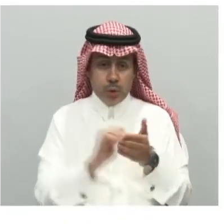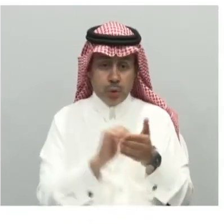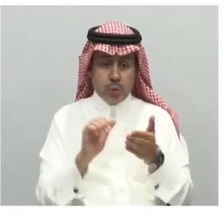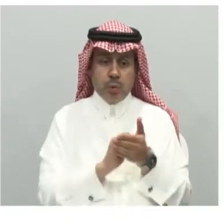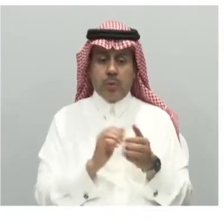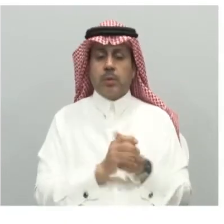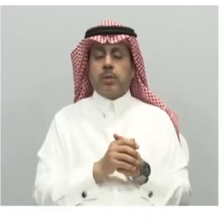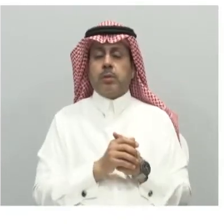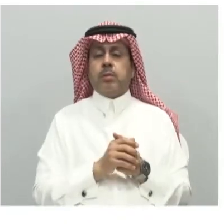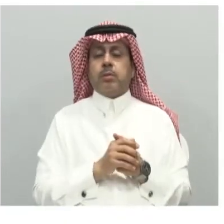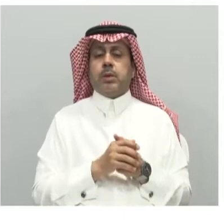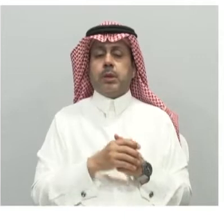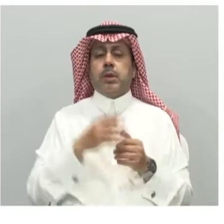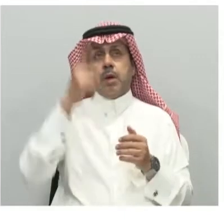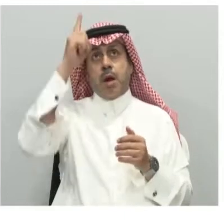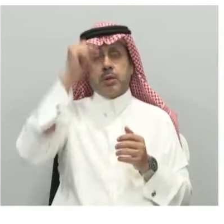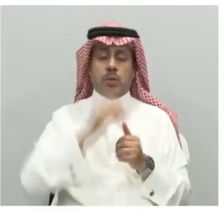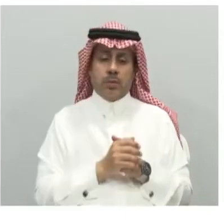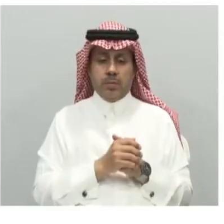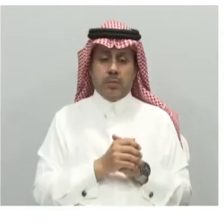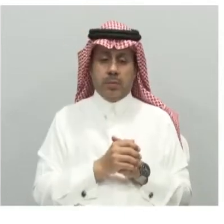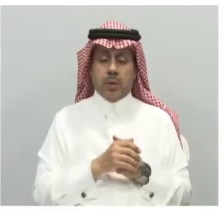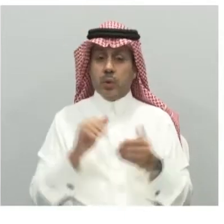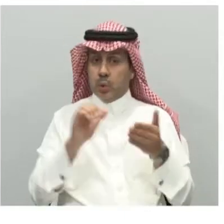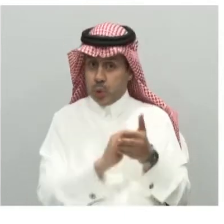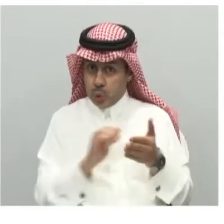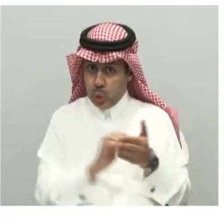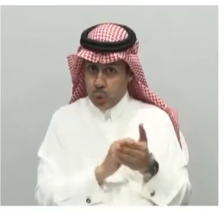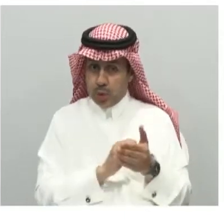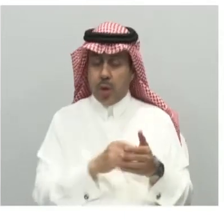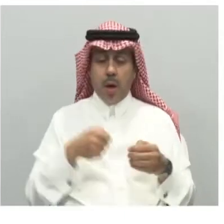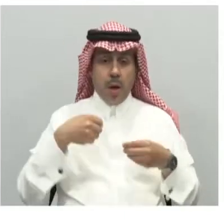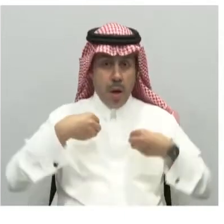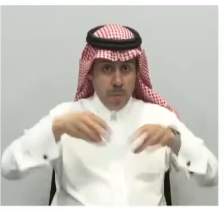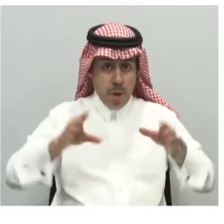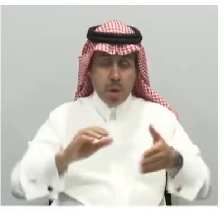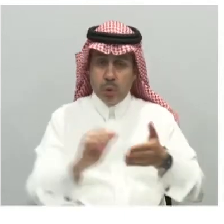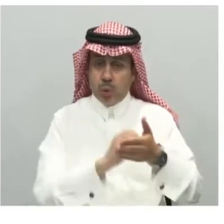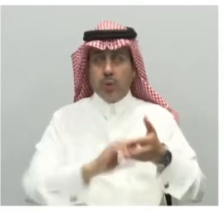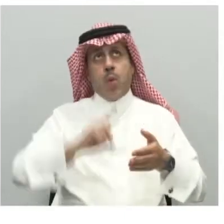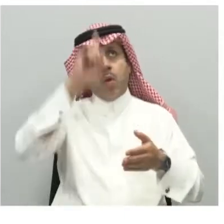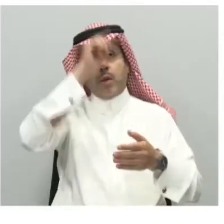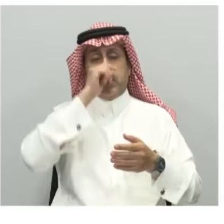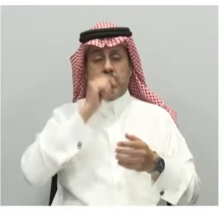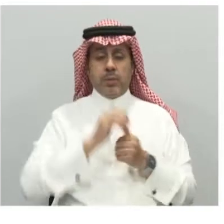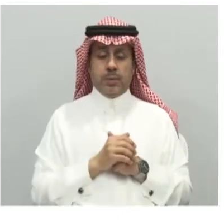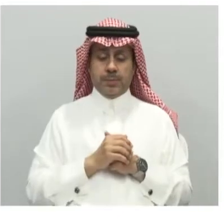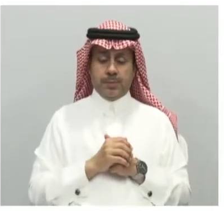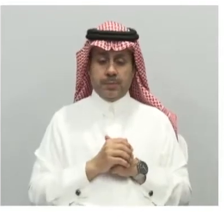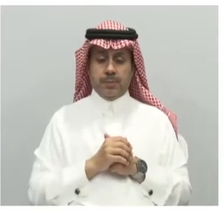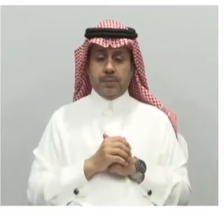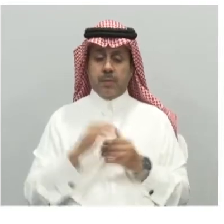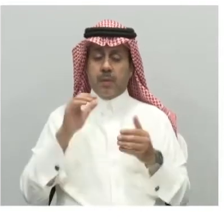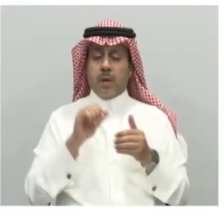هو الشائع الحكيم فصروط البيع الترا المتعاقدين وغيرها من السبعه التي